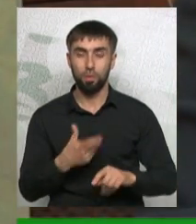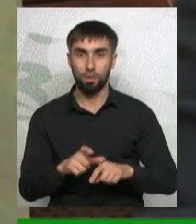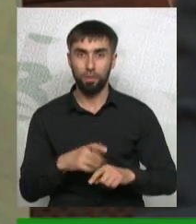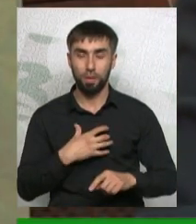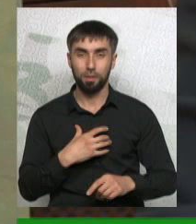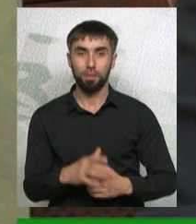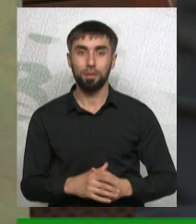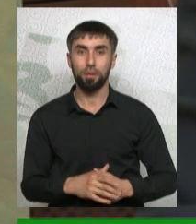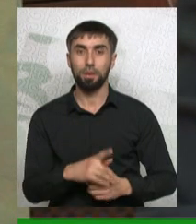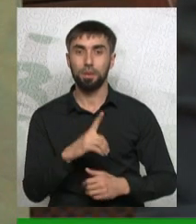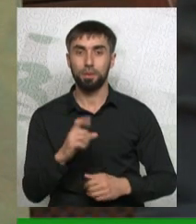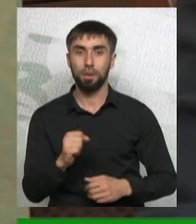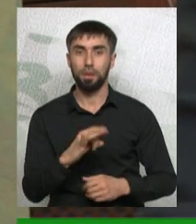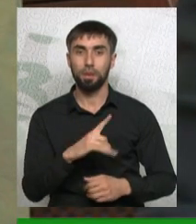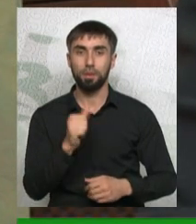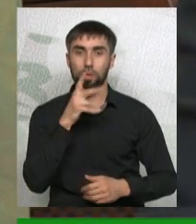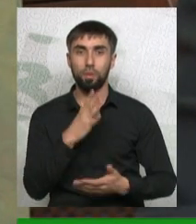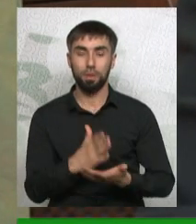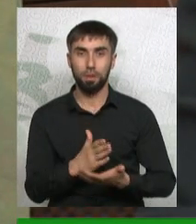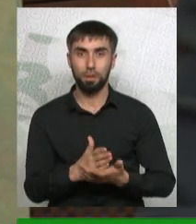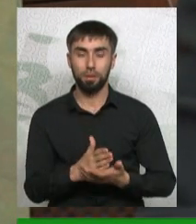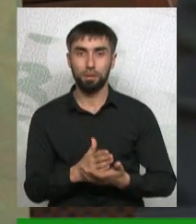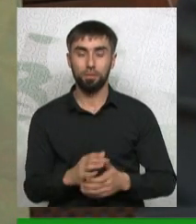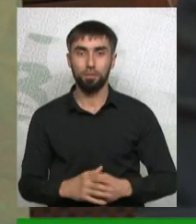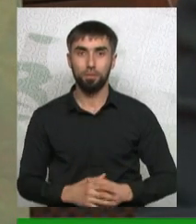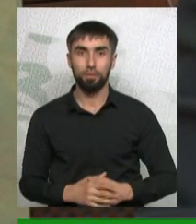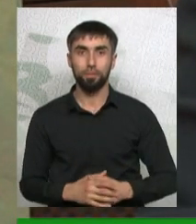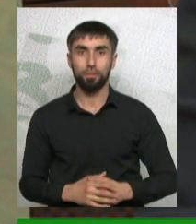вот зараза, которая существует, там